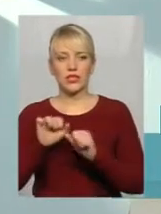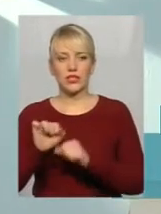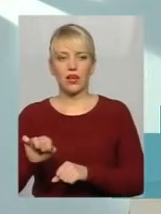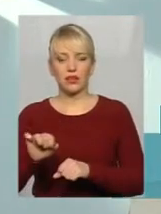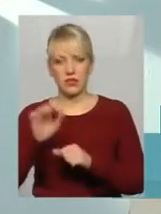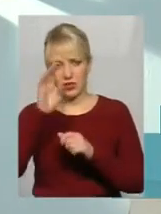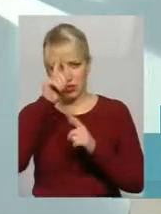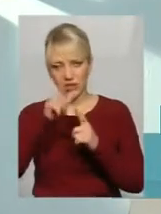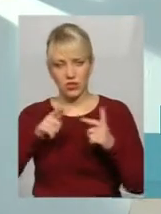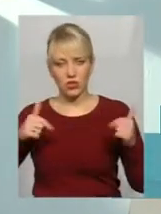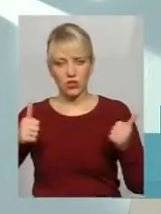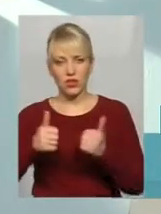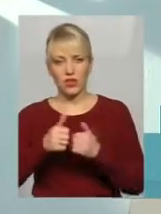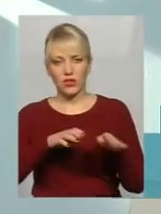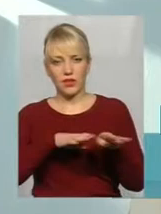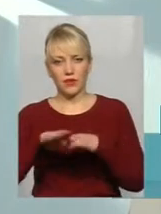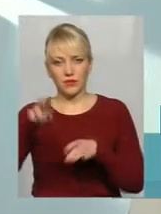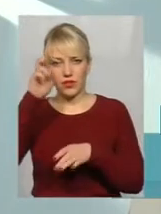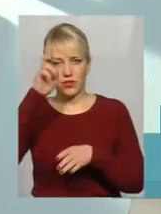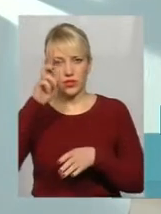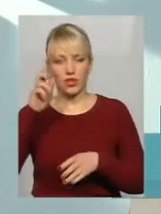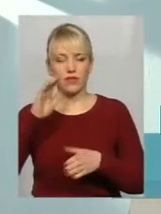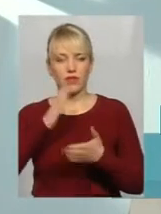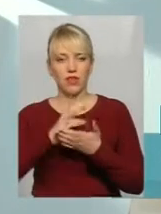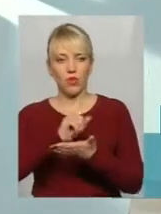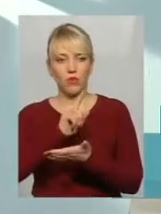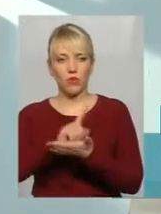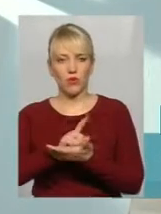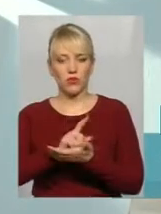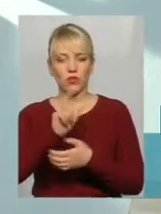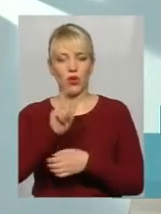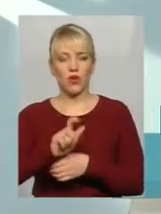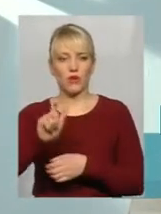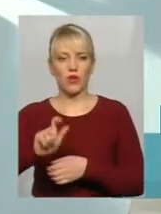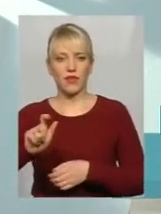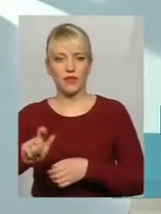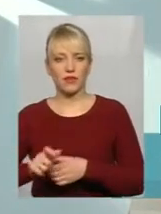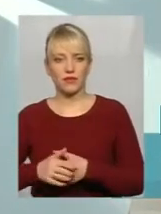суверенітету незалежності нашої території України є обов'язок громадян.